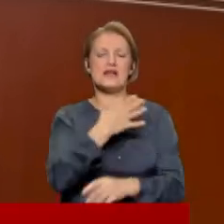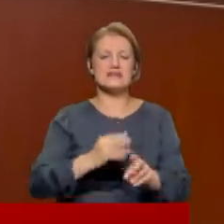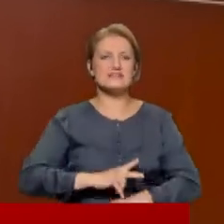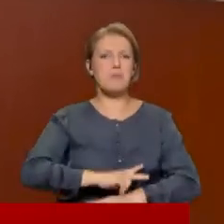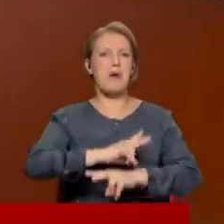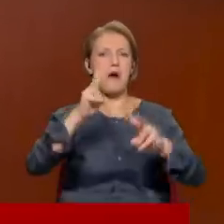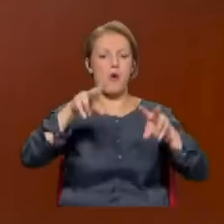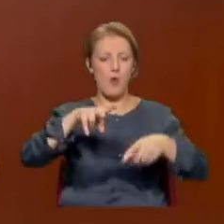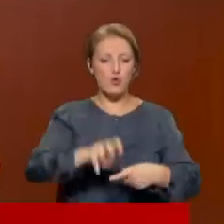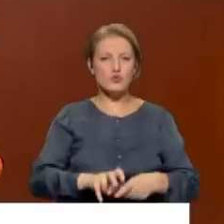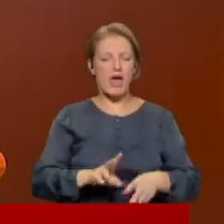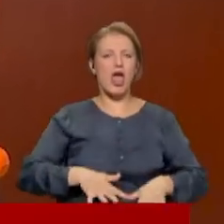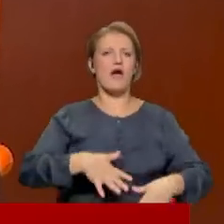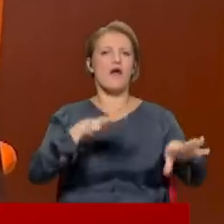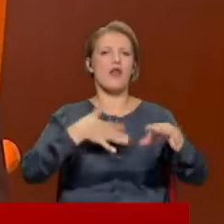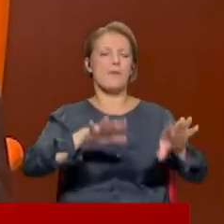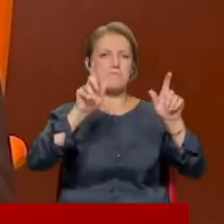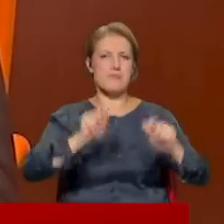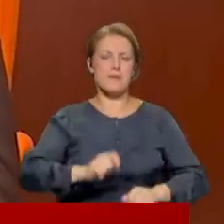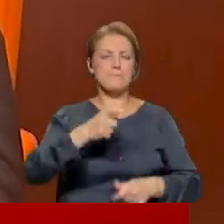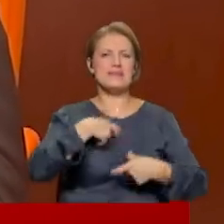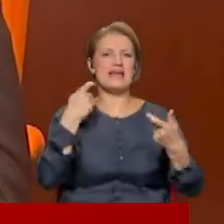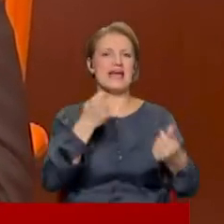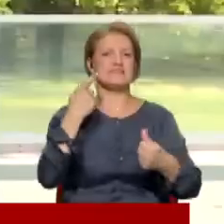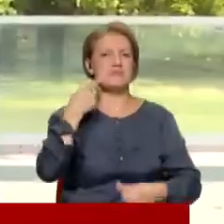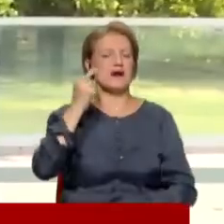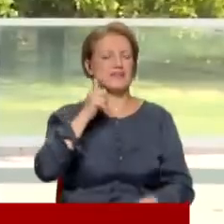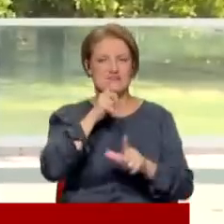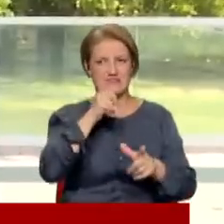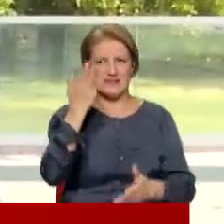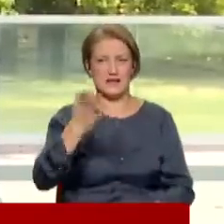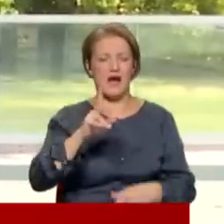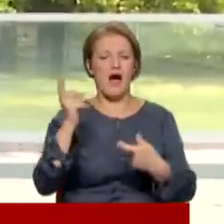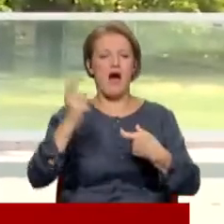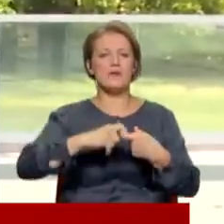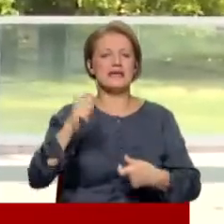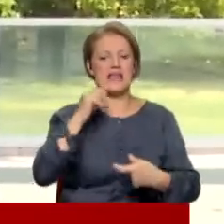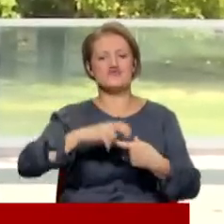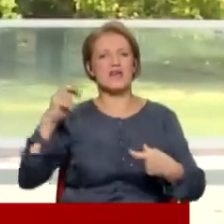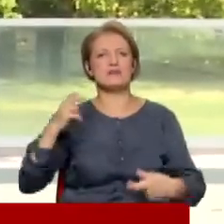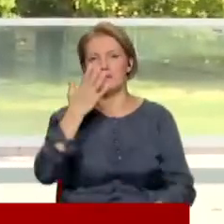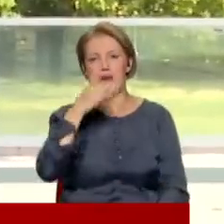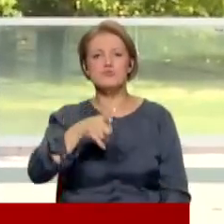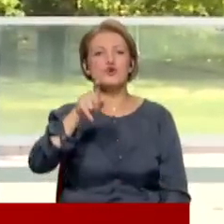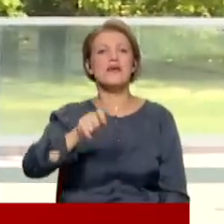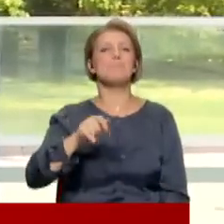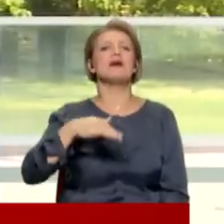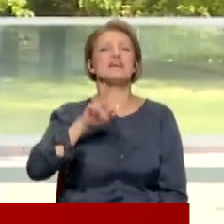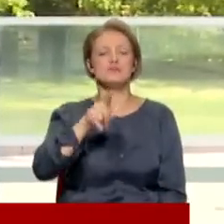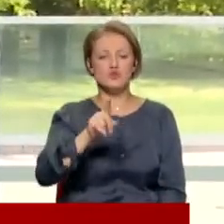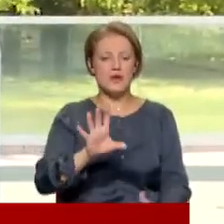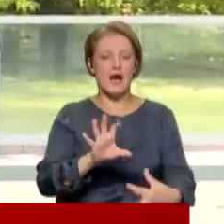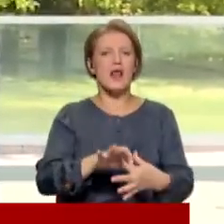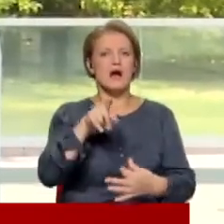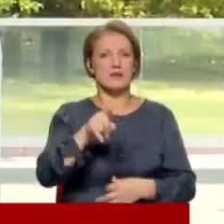sabaha kadar oturma eylemi yaparak Milli Eğitim Bakanı'na seslendi. Atamanın geri çekilmesini bekliyoruz. Eğer bunu yapmazlarsa bununla